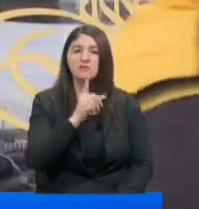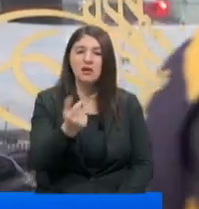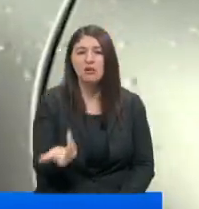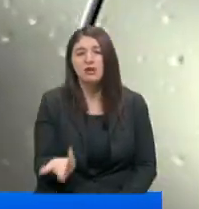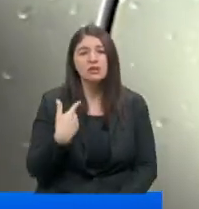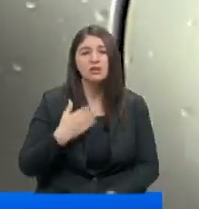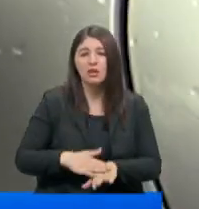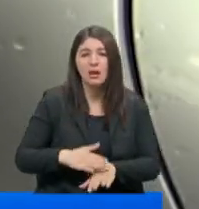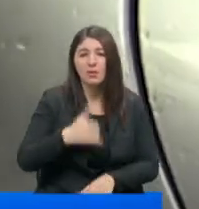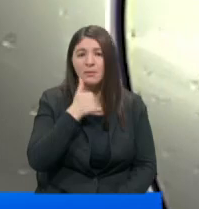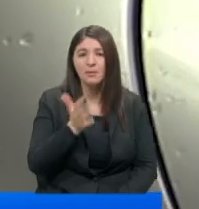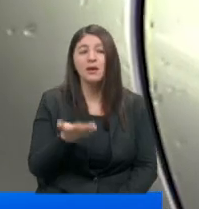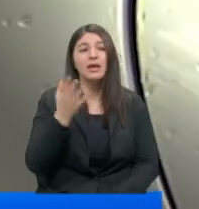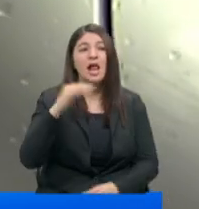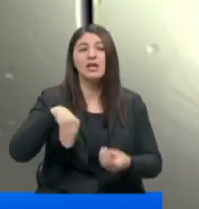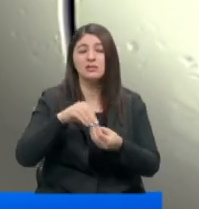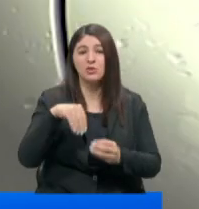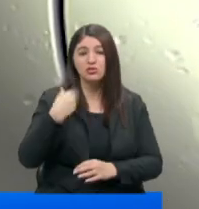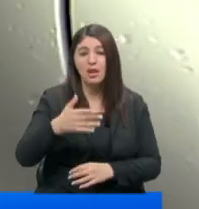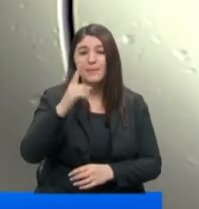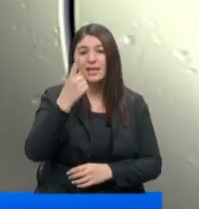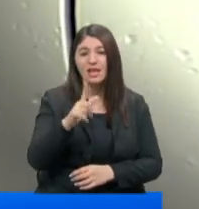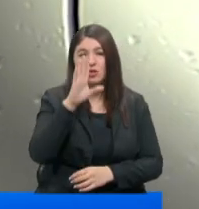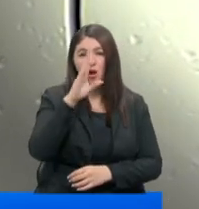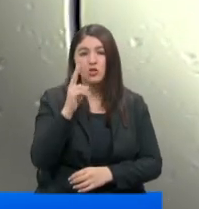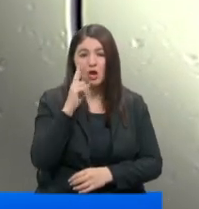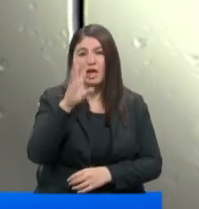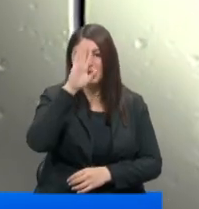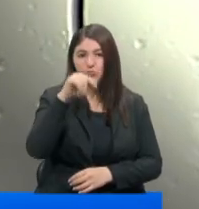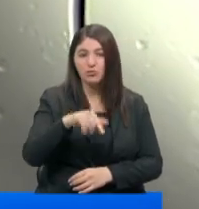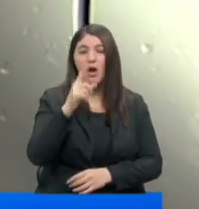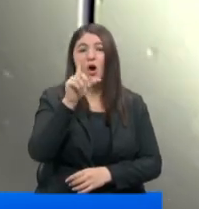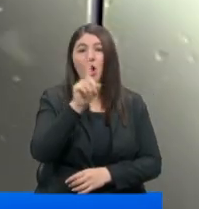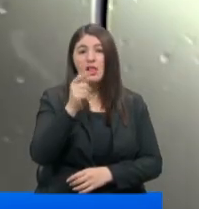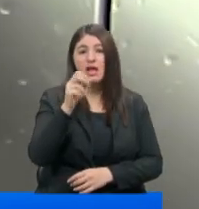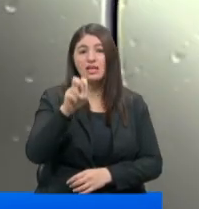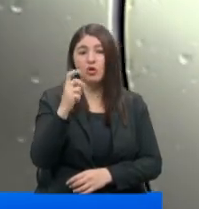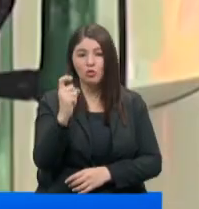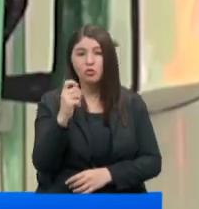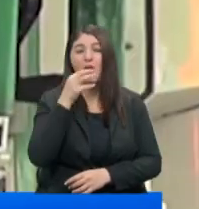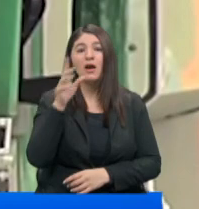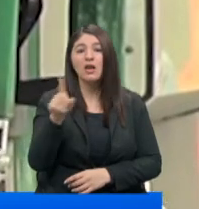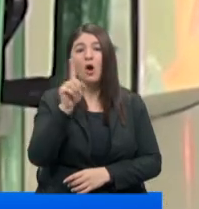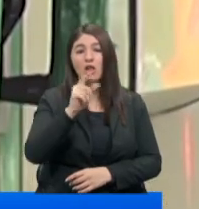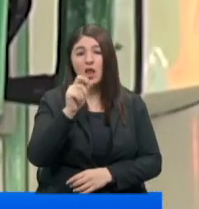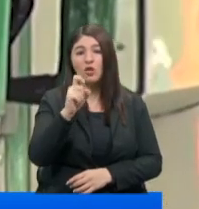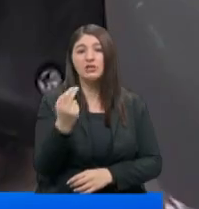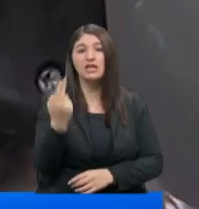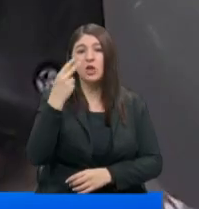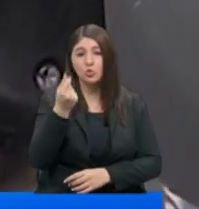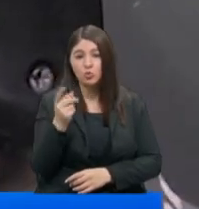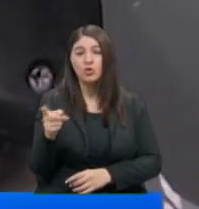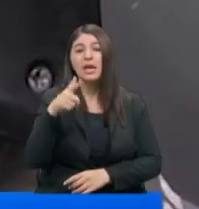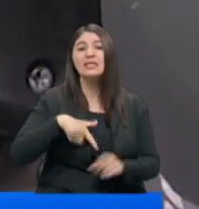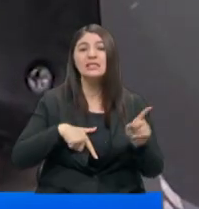aklıma gelen zam sonrası benzinin Lisesi İstanbul'da ortalama 10 lira 89 kuruşa Ankara'da 10 lira 97